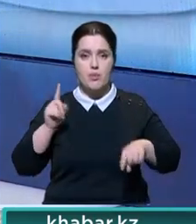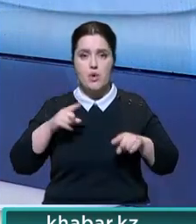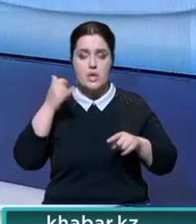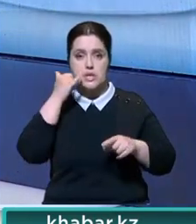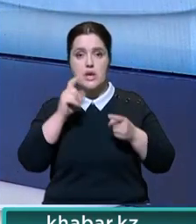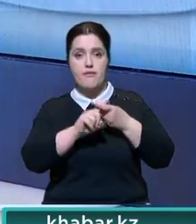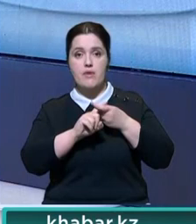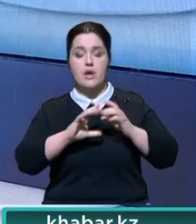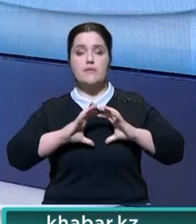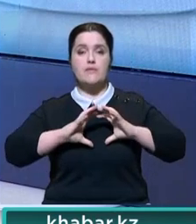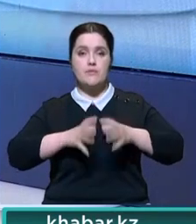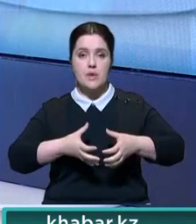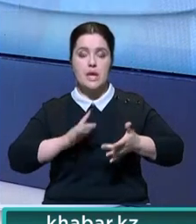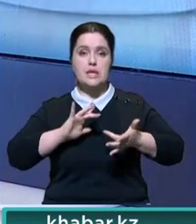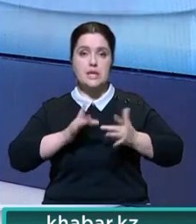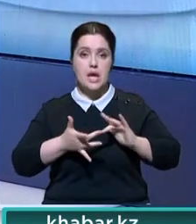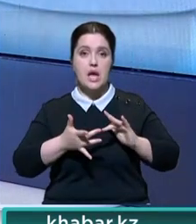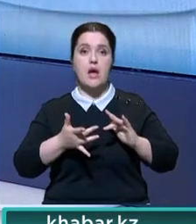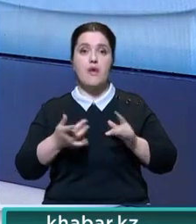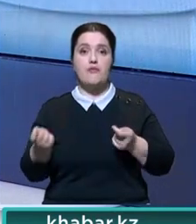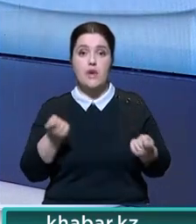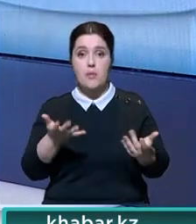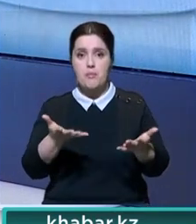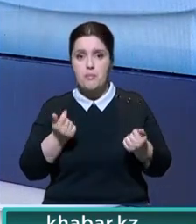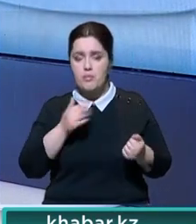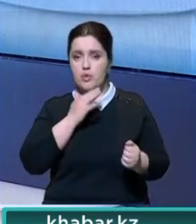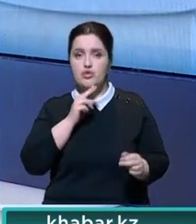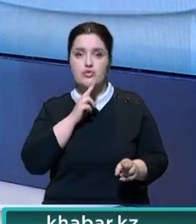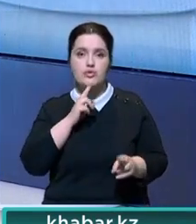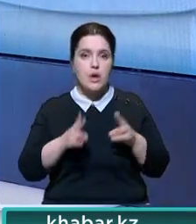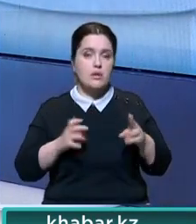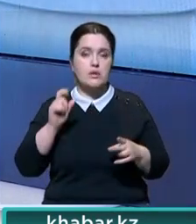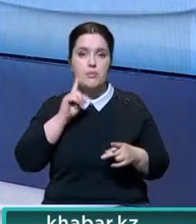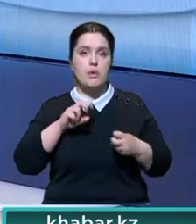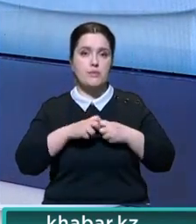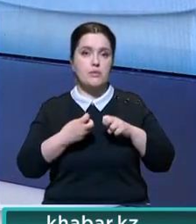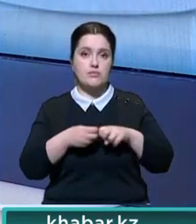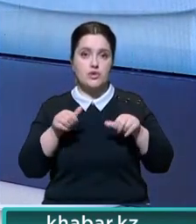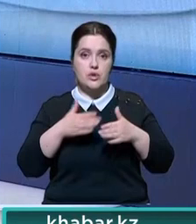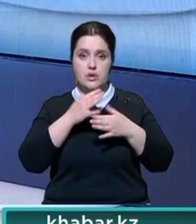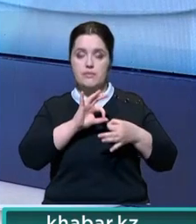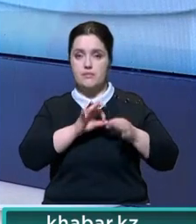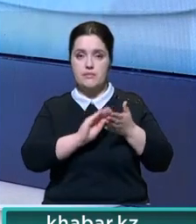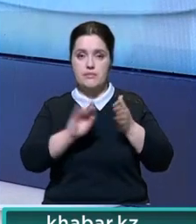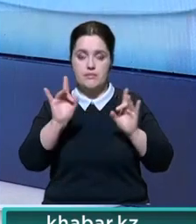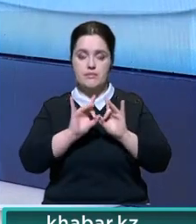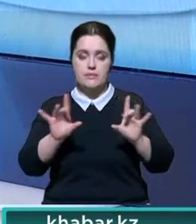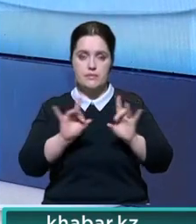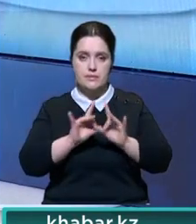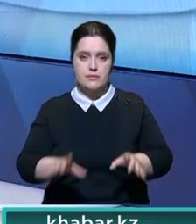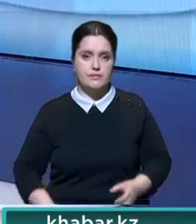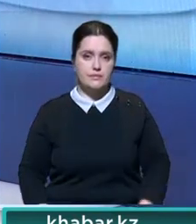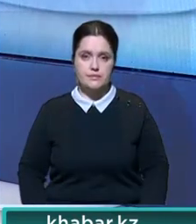со связью и доступом ко всемирной паутине. Местные власти получают многочисленные жалобы, но проблема пока не решается. Расскажет Аслан